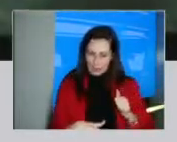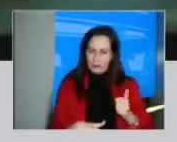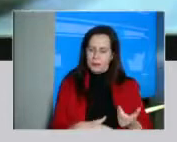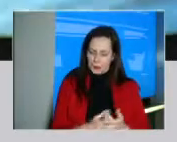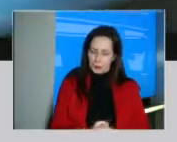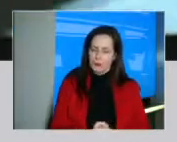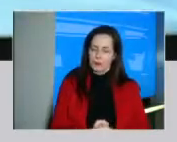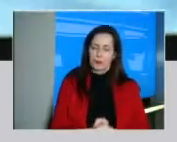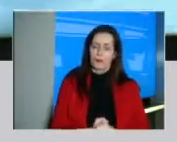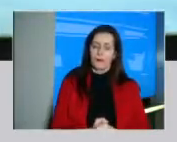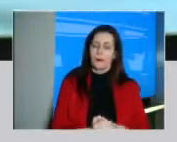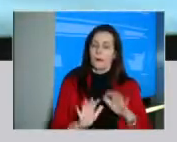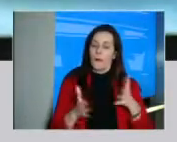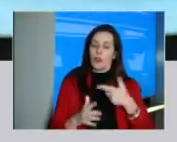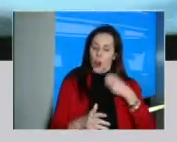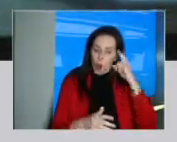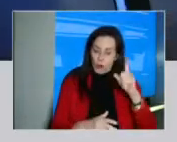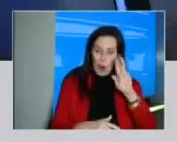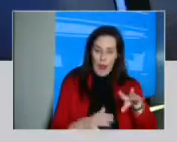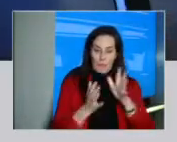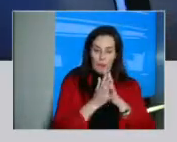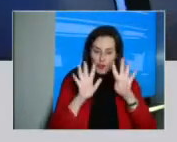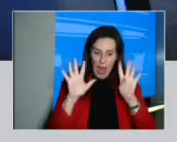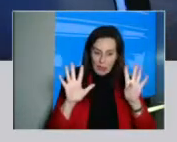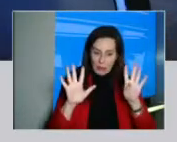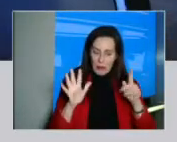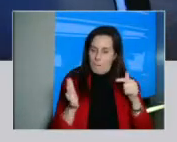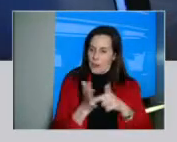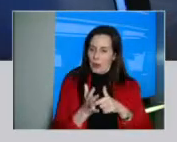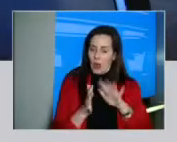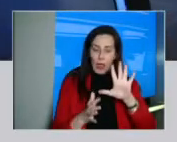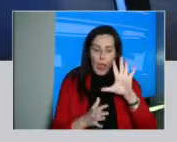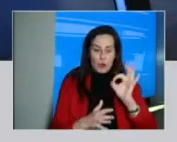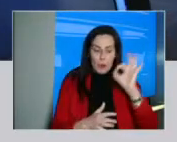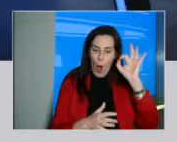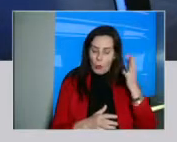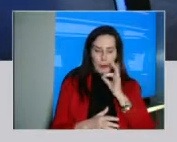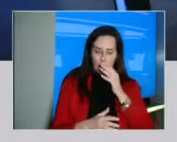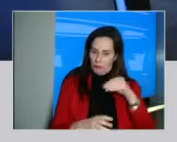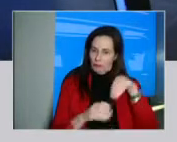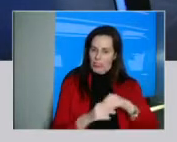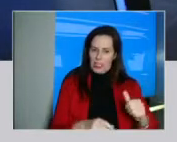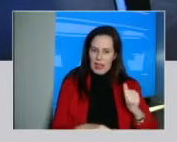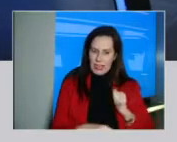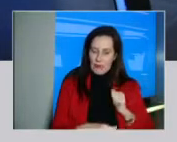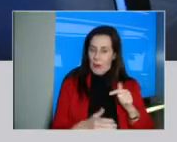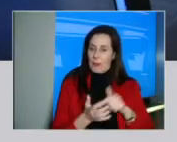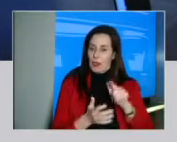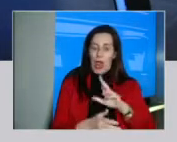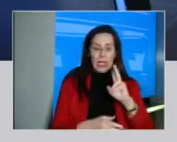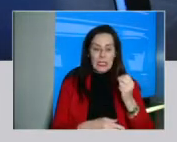לכוח הצבאי של צה"ל. מה שאנחנו חושבים שב-2019, לאור זה שרק 50% מהצעירים היום מתגייסים, לאור זה